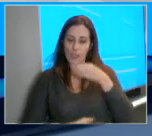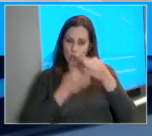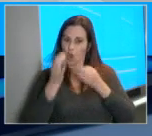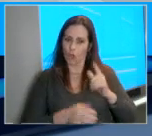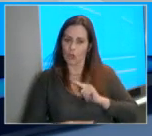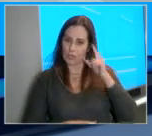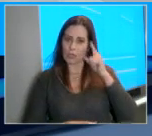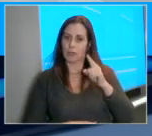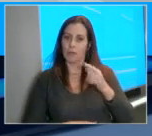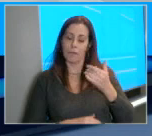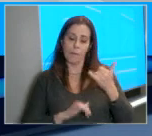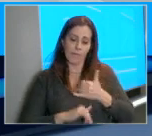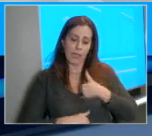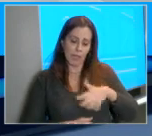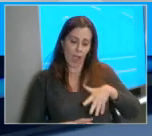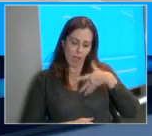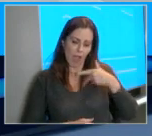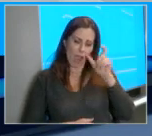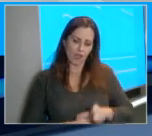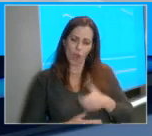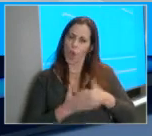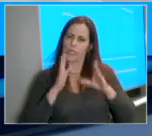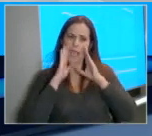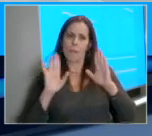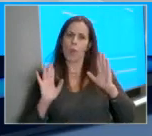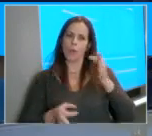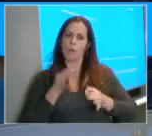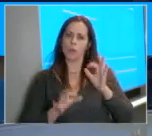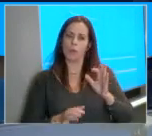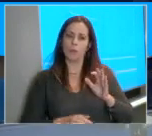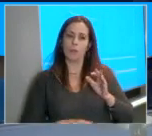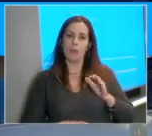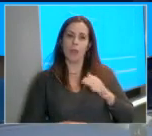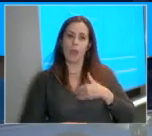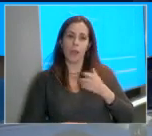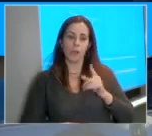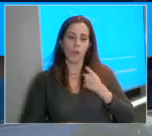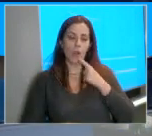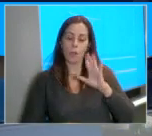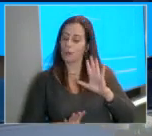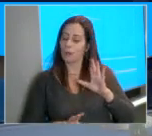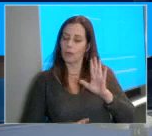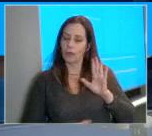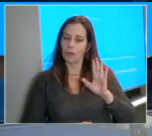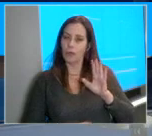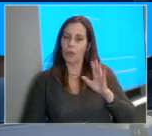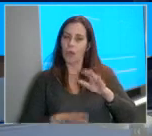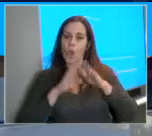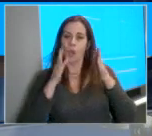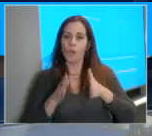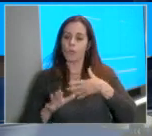אני חושב שזה מייצר אצלי, כאזרח פשוט, חוסר אמון במערכת המשפטית. אני מוציא מזה את בית המשפט, ואני אומר